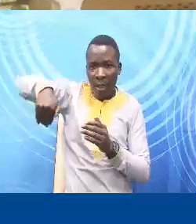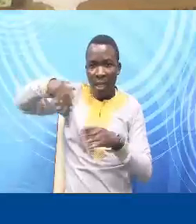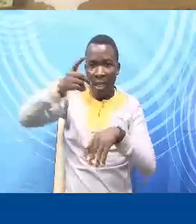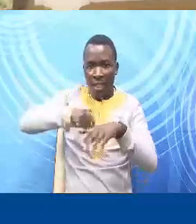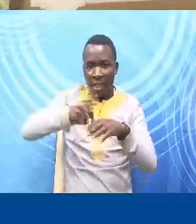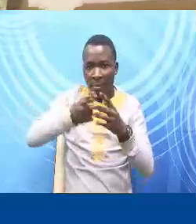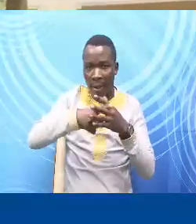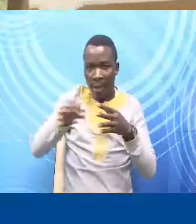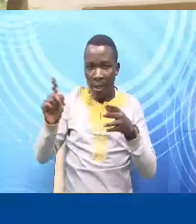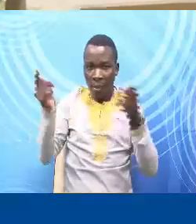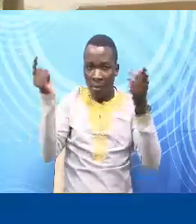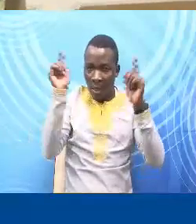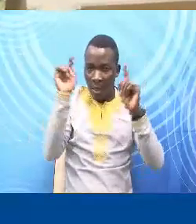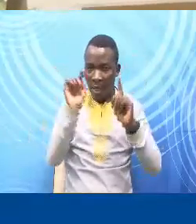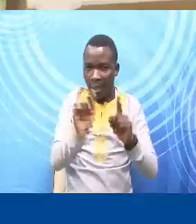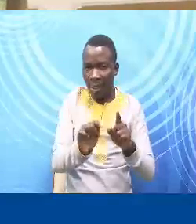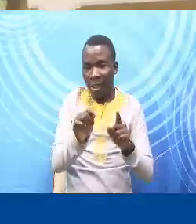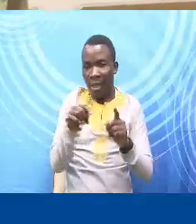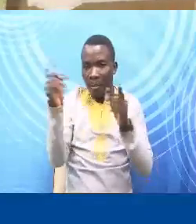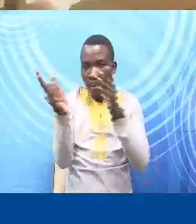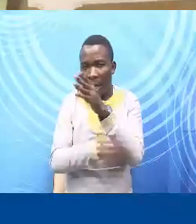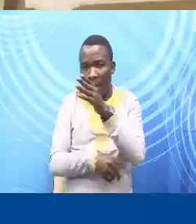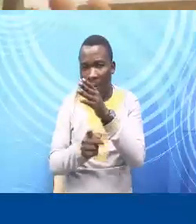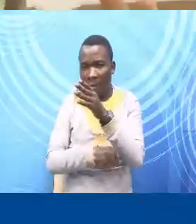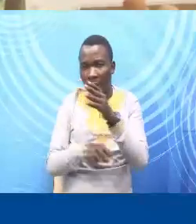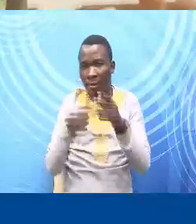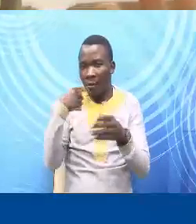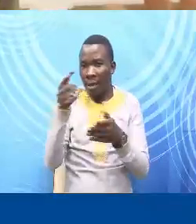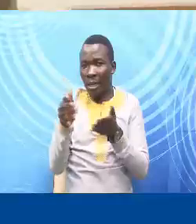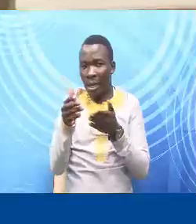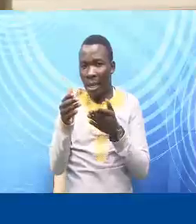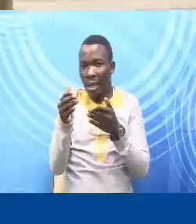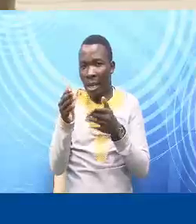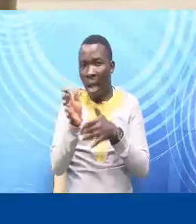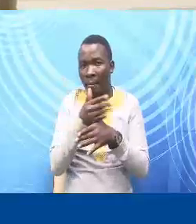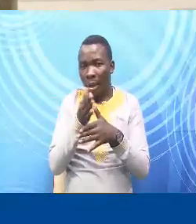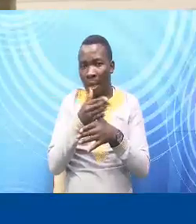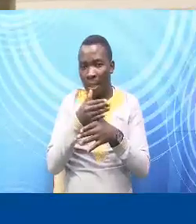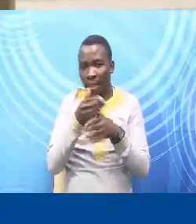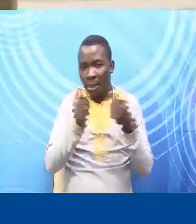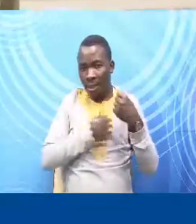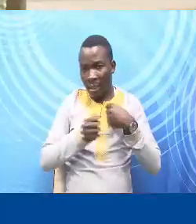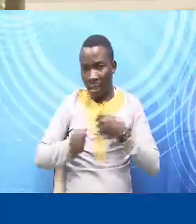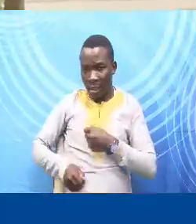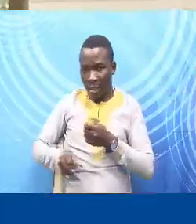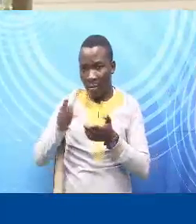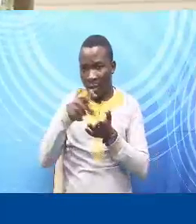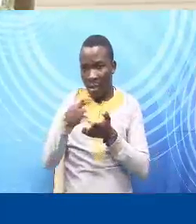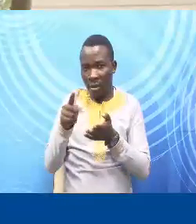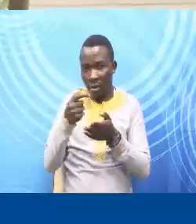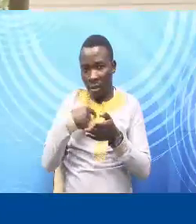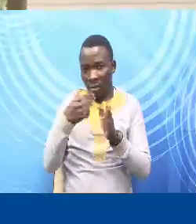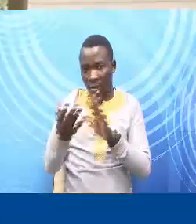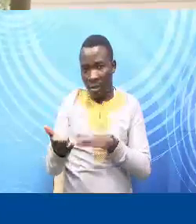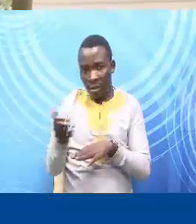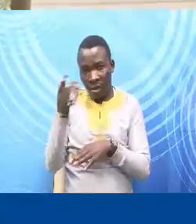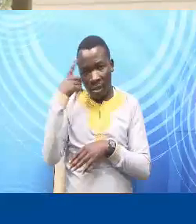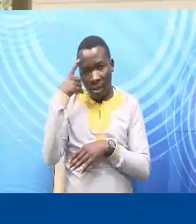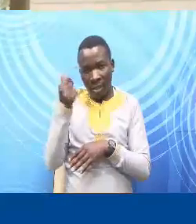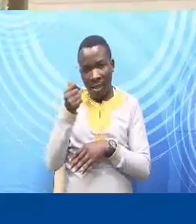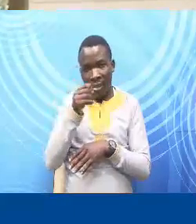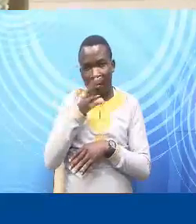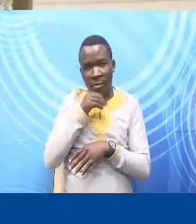barankubita barankubita ngo bagiye kunkubita ngo minadefu izishure n'impfu. Ariko nkaba nzi ko ngo umusore aba basore babamwe